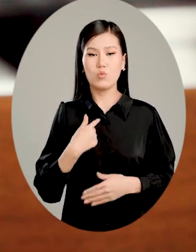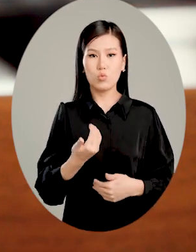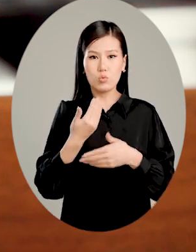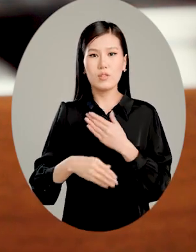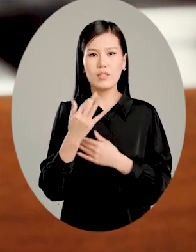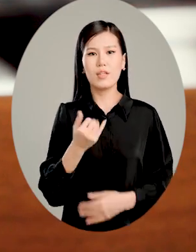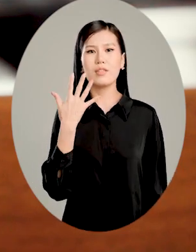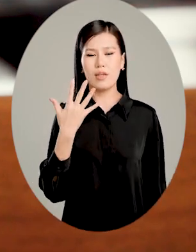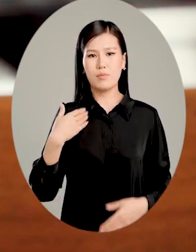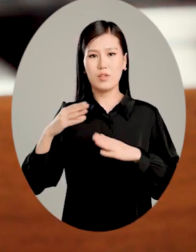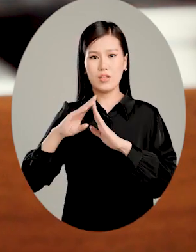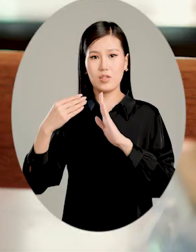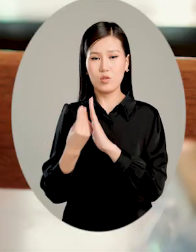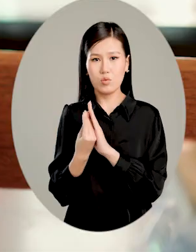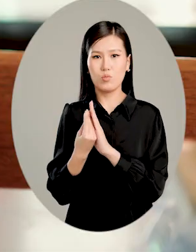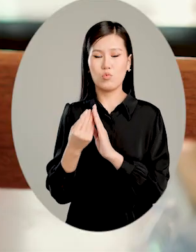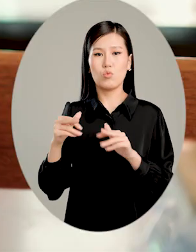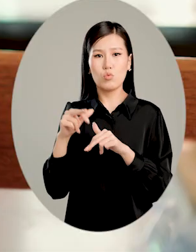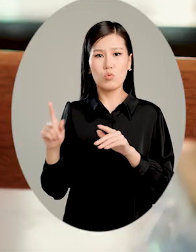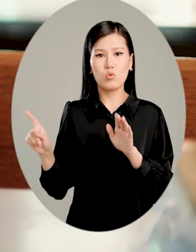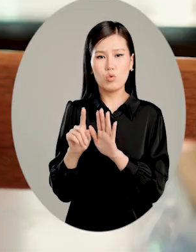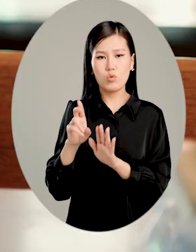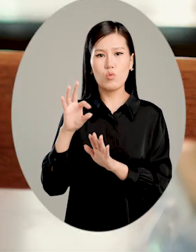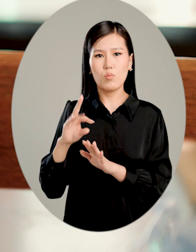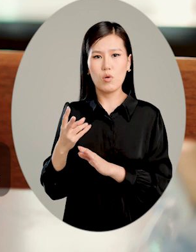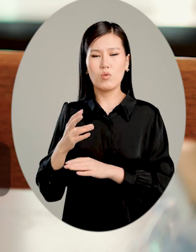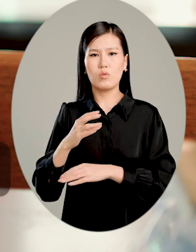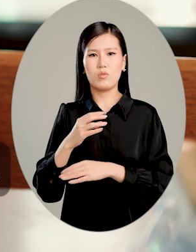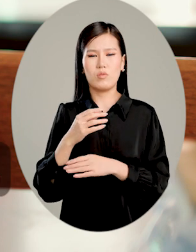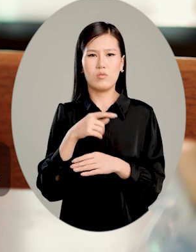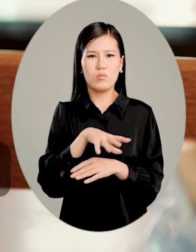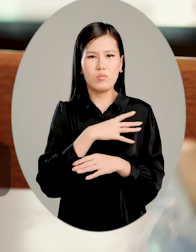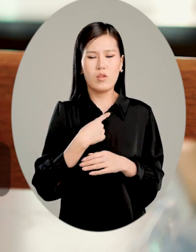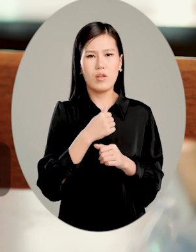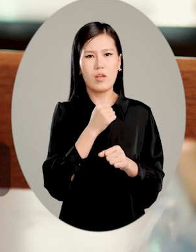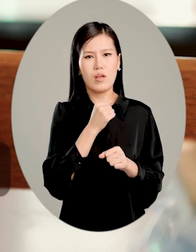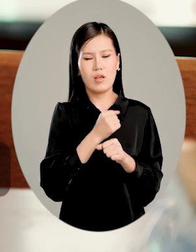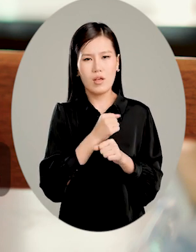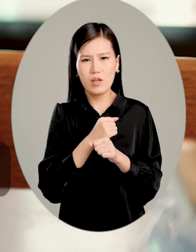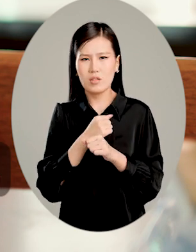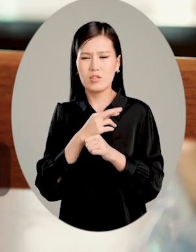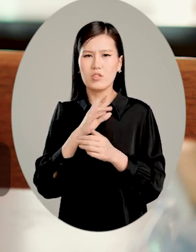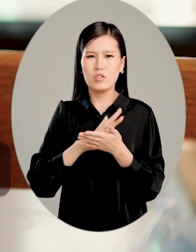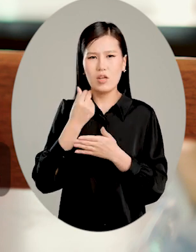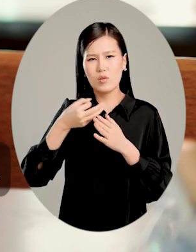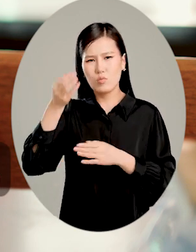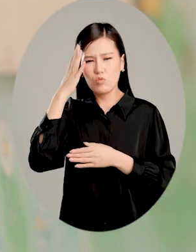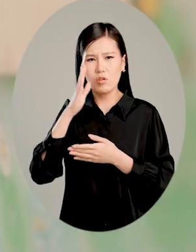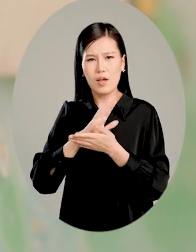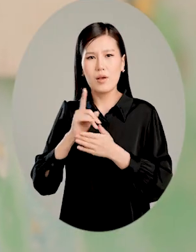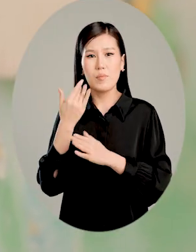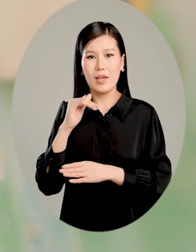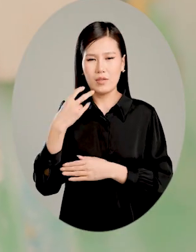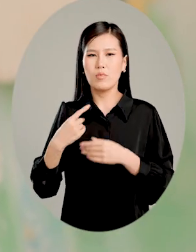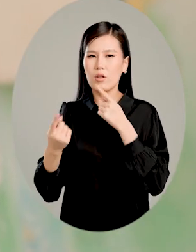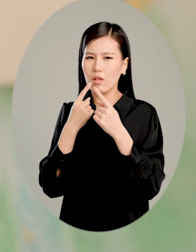болдгийн байлаа. Яг би чинь 5 хөхттэй. Гэр бүл 5 хөхт маань эрэгтэй нөгөө дутуу төрөлтөд суулгаад хүмүүс ажилт гэдэг юм ашигтай болсон.